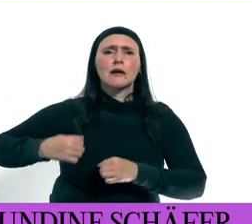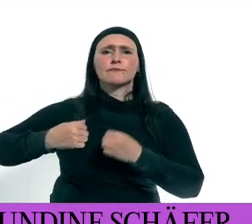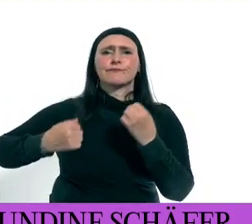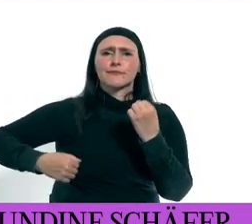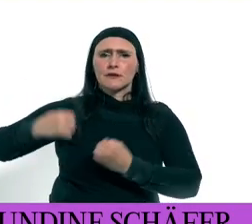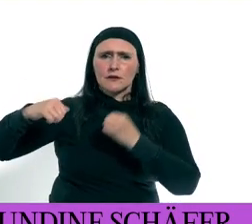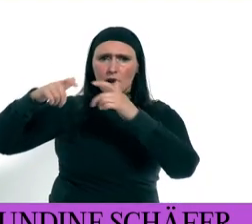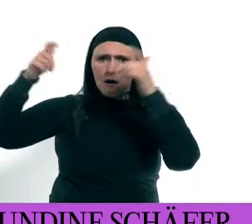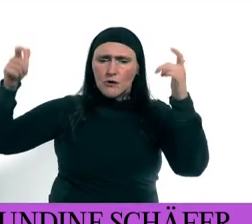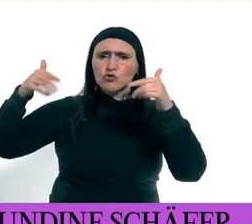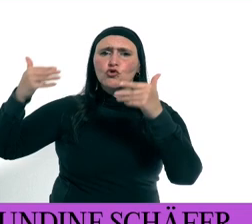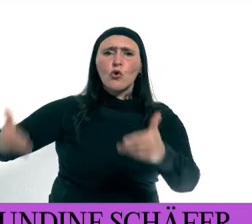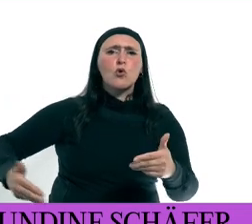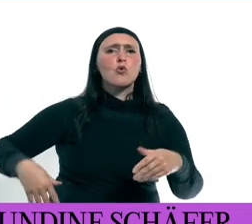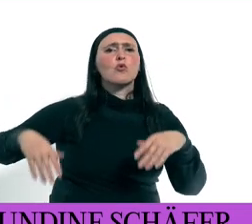Beispiel